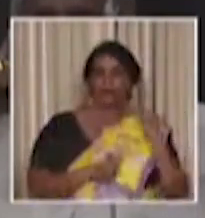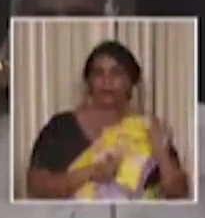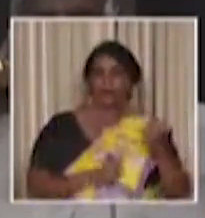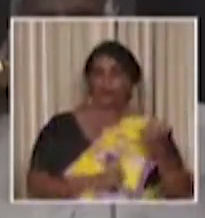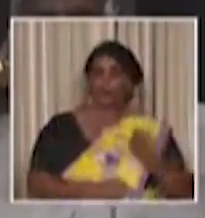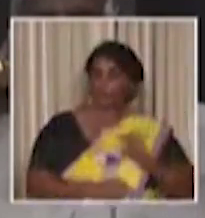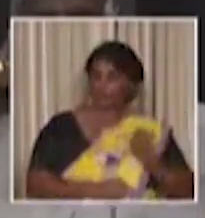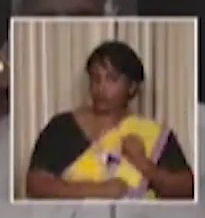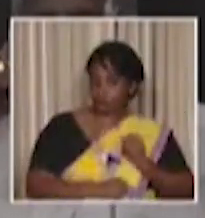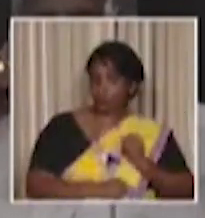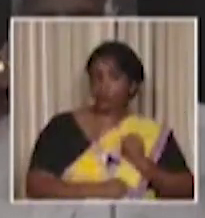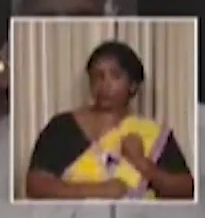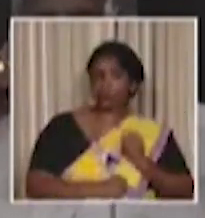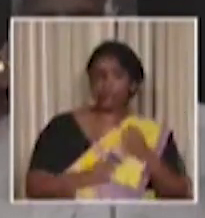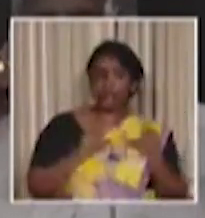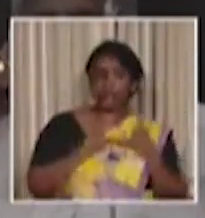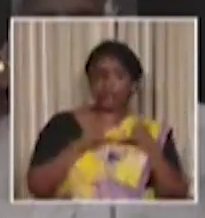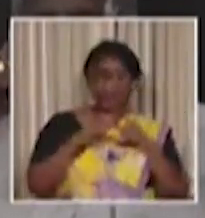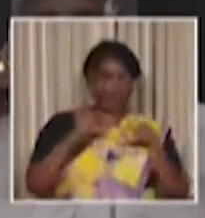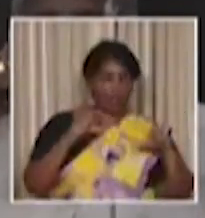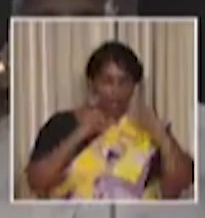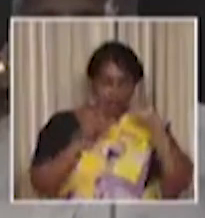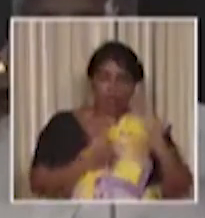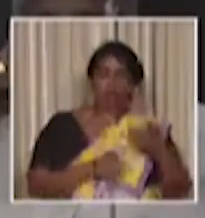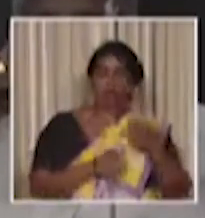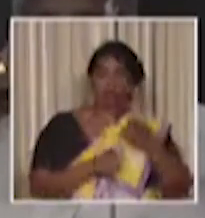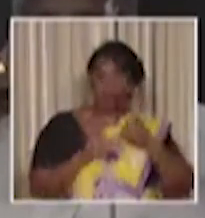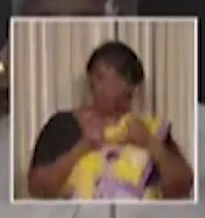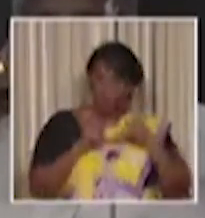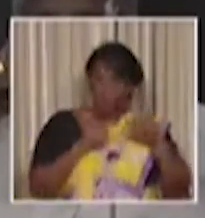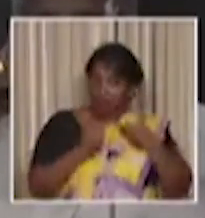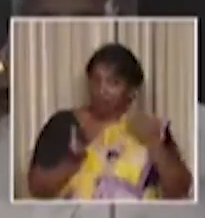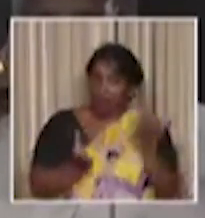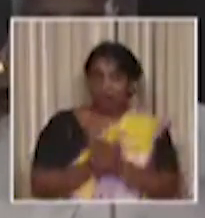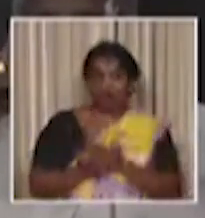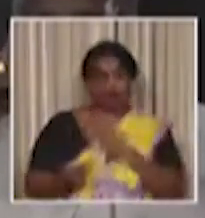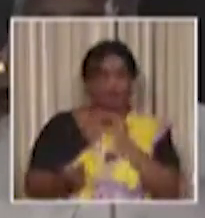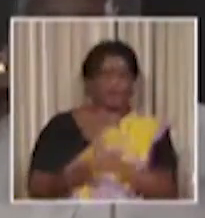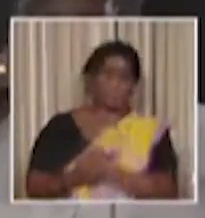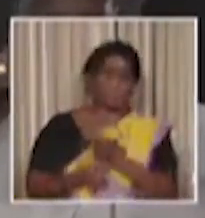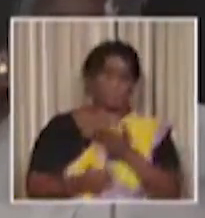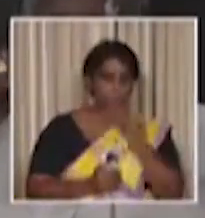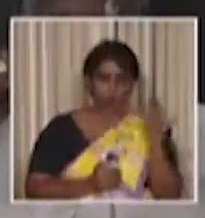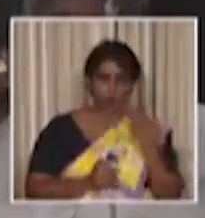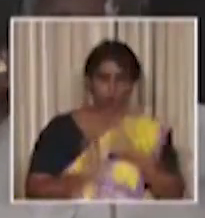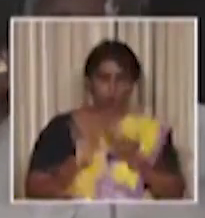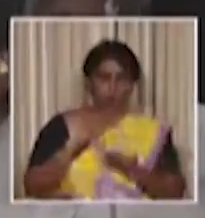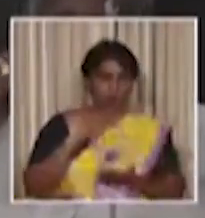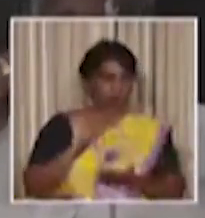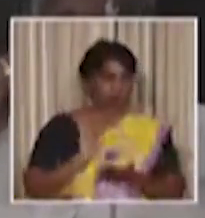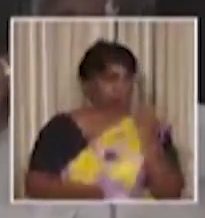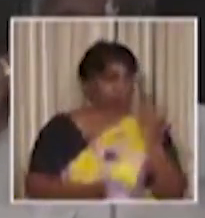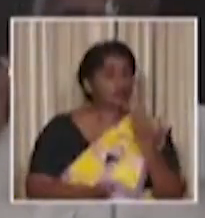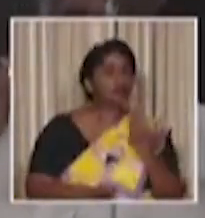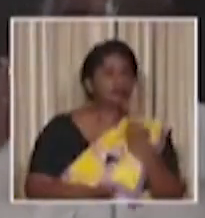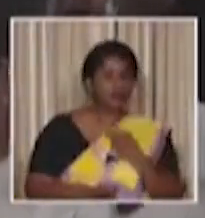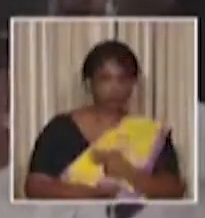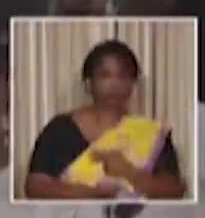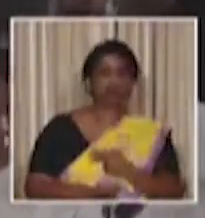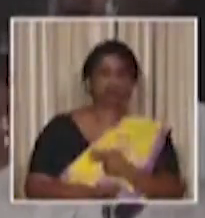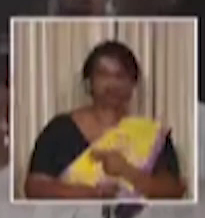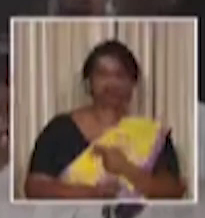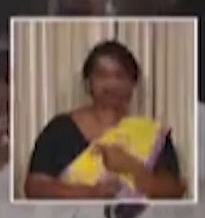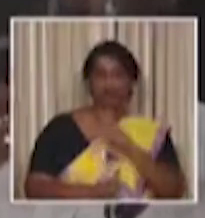वैद्य वरुण्ट बलपत्र साहित्य व तबागत है कि प्रमाण एक्टिंग एक इक्मवागियों एक जुरु शिक्षण ने कहना